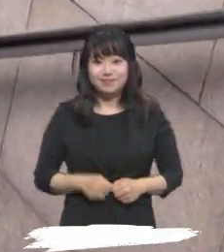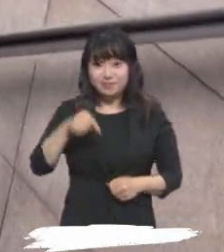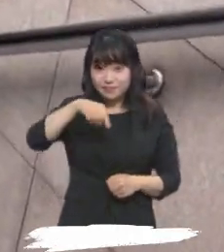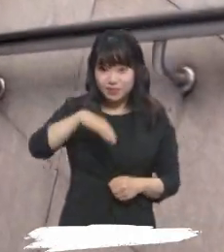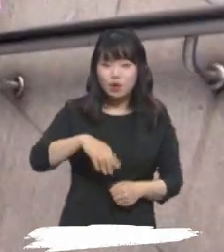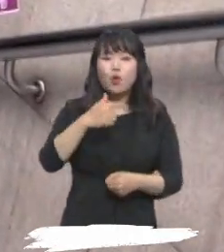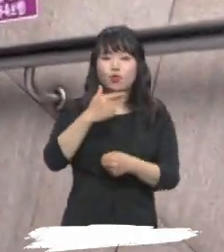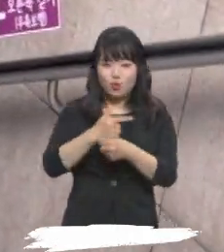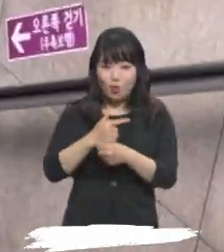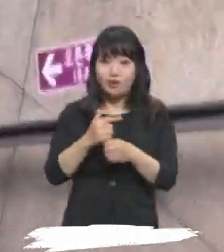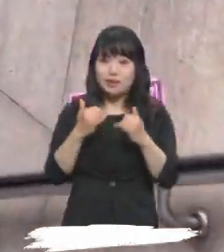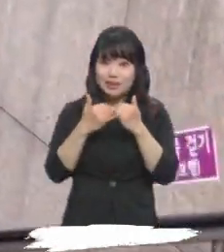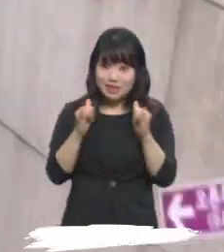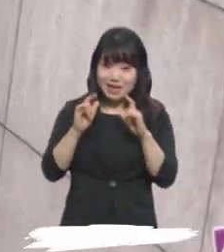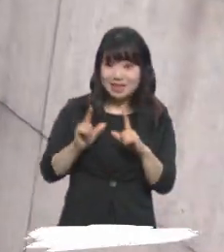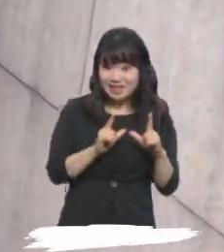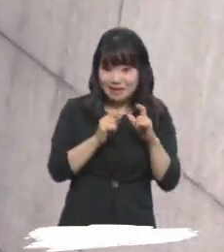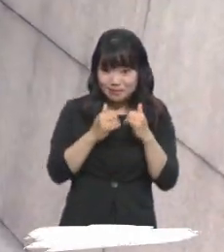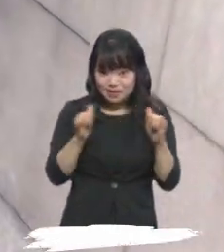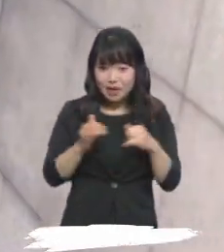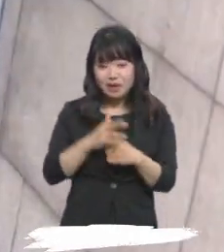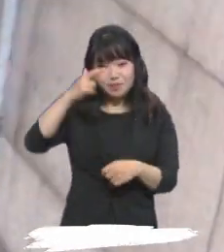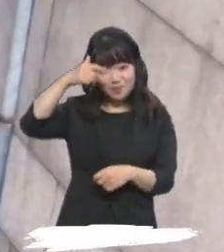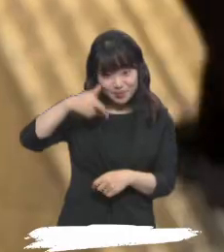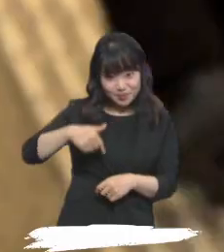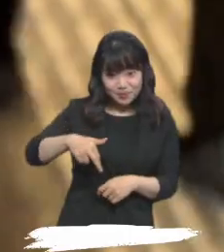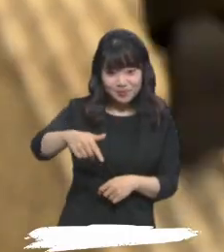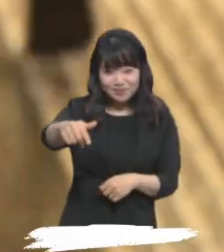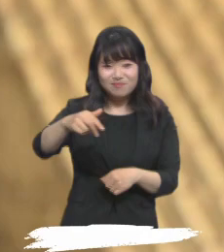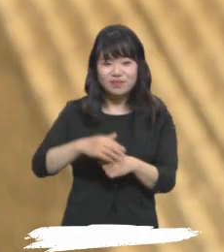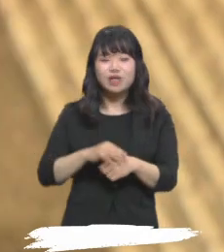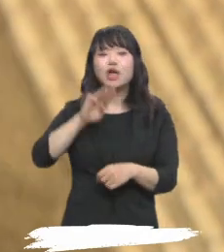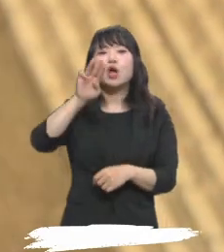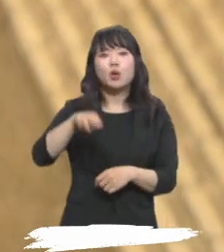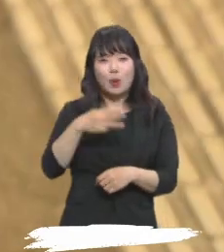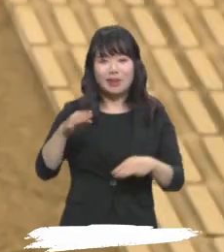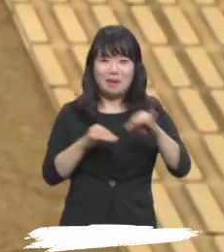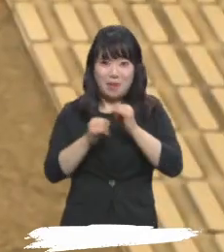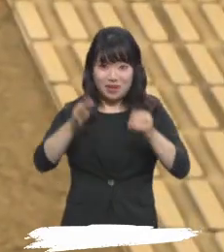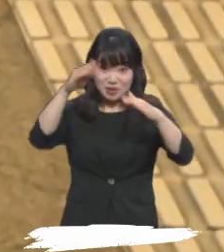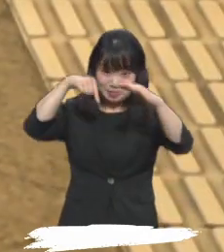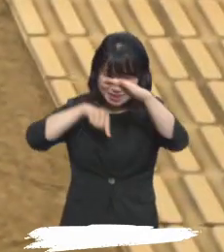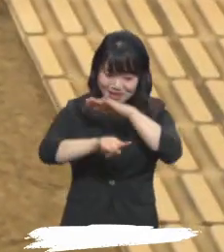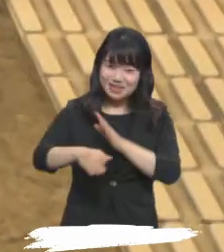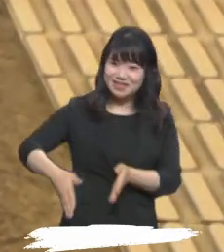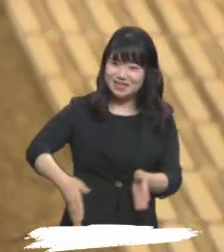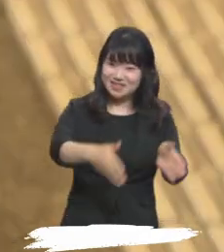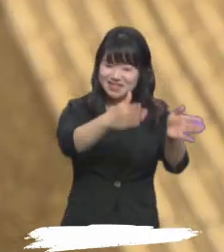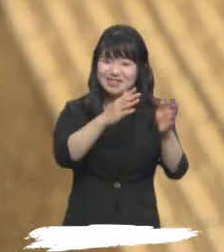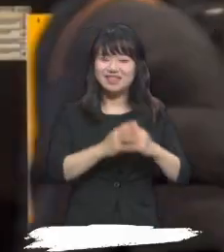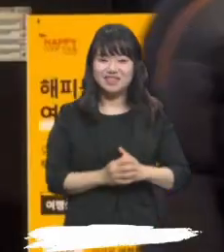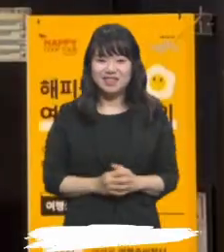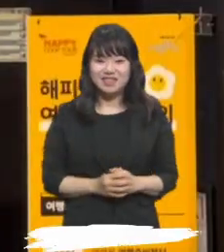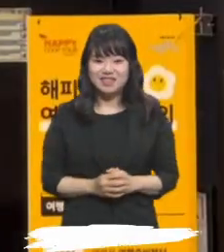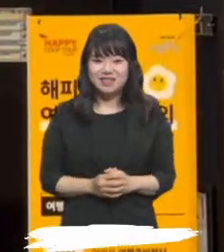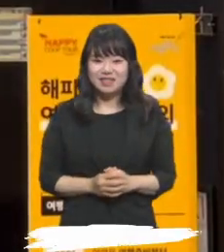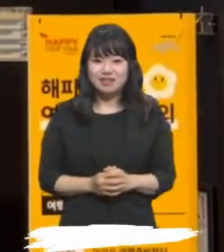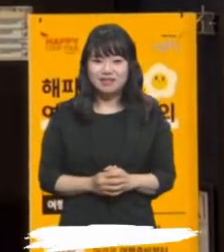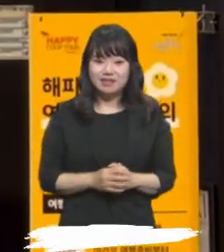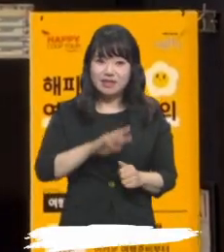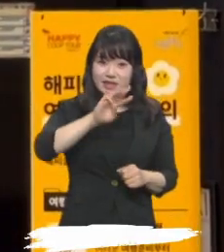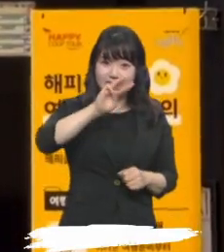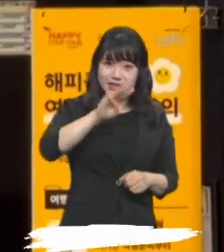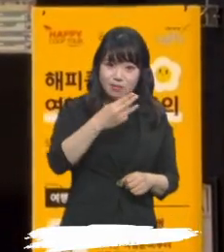이곳은 노원구 주민이라면 한 번쯤 지나가 보았을 노원역 롯데백화점 앞 지하 연결 통로입니다. 스토어